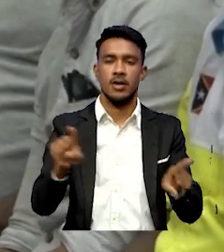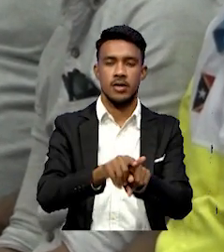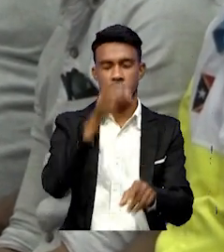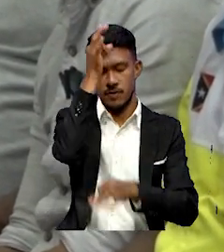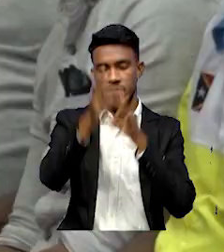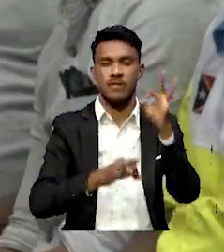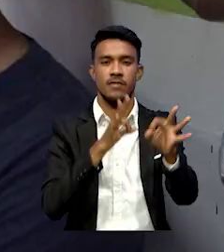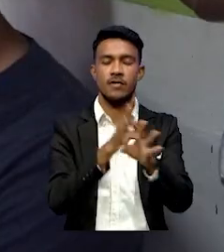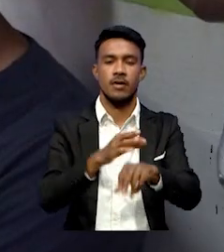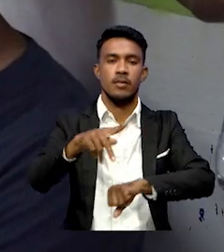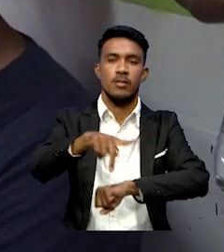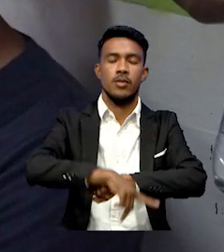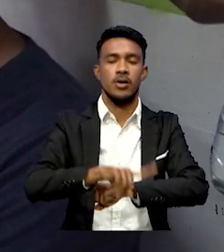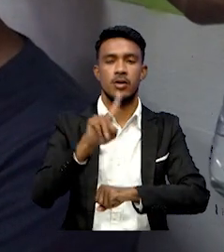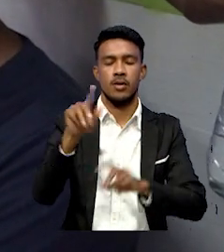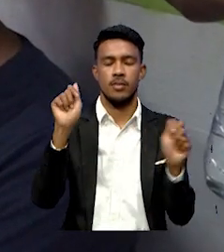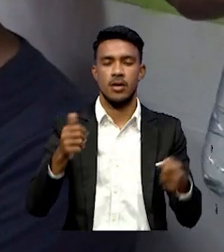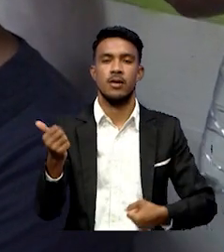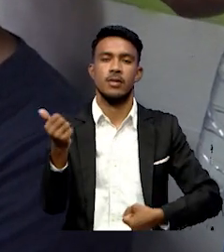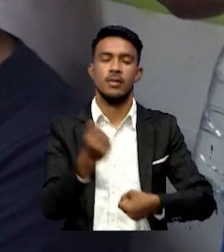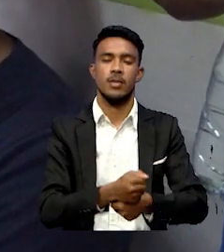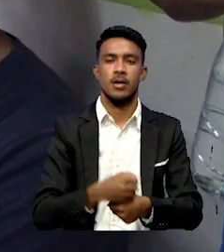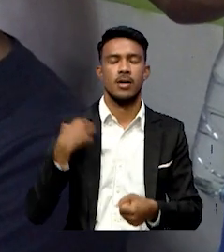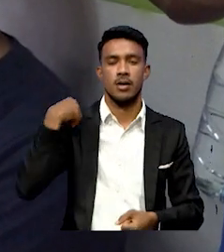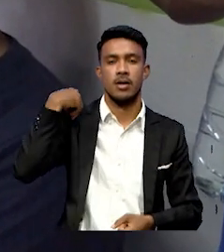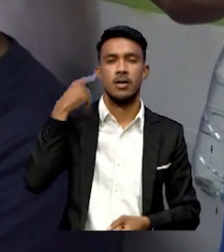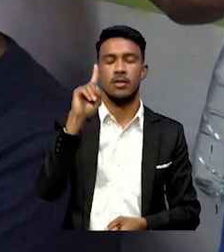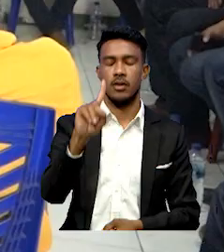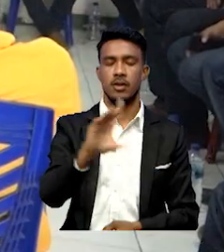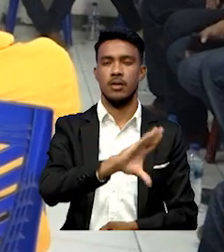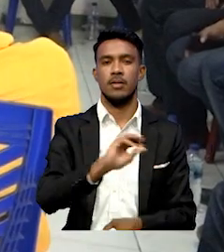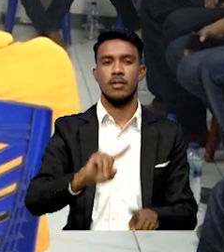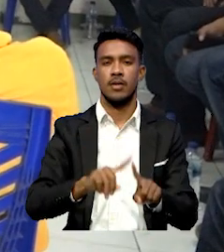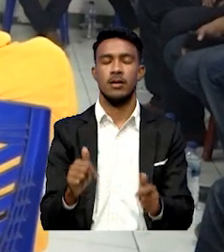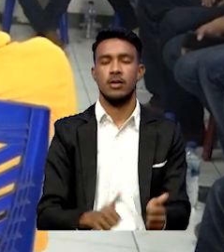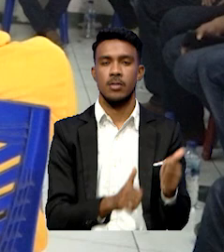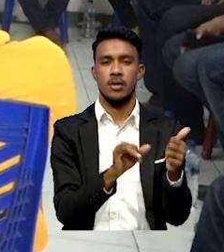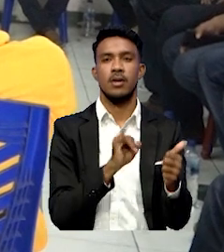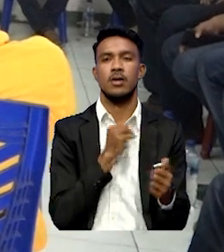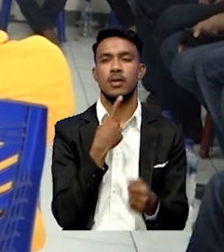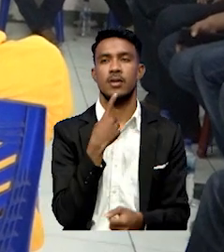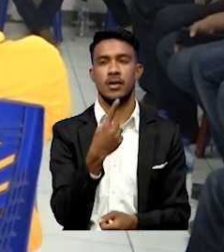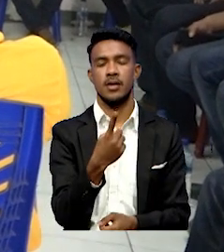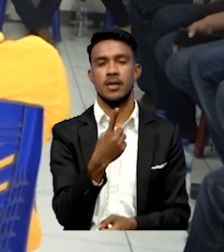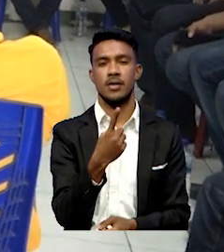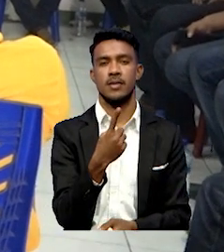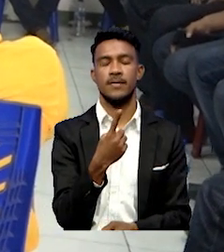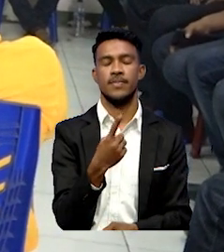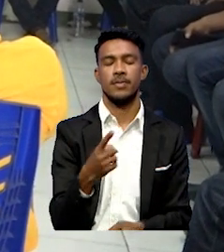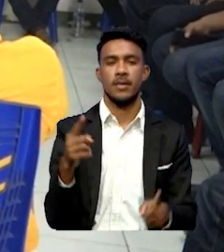ida husi PBD nian atau apoyo ba kandidatu ida ne tir falema tetedet kata ka